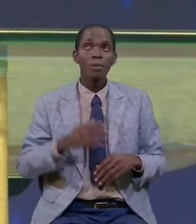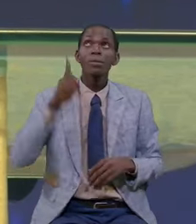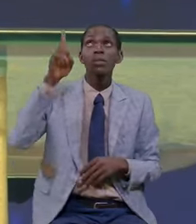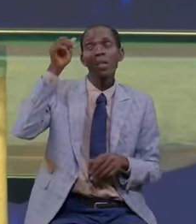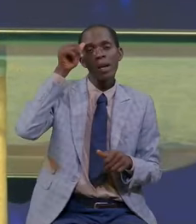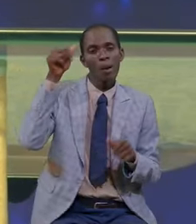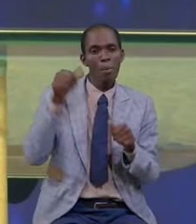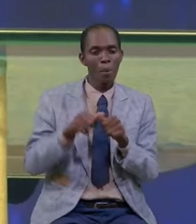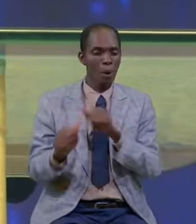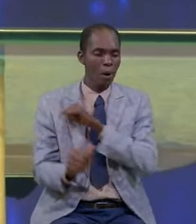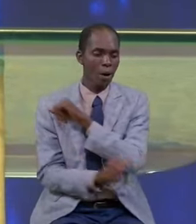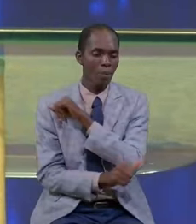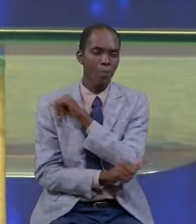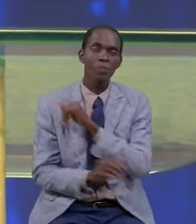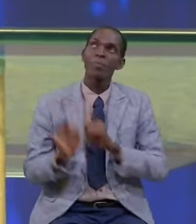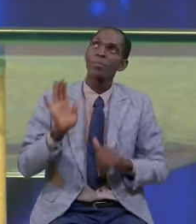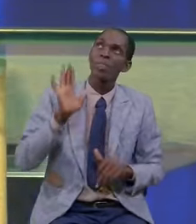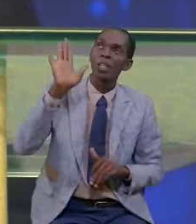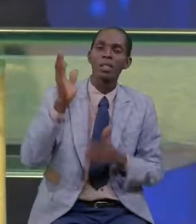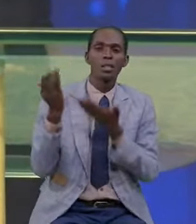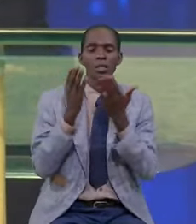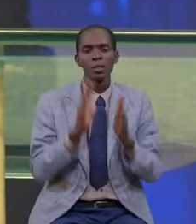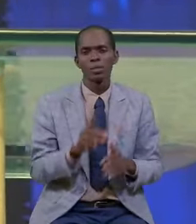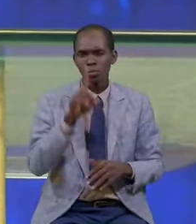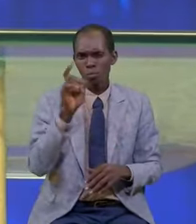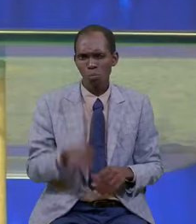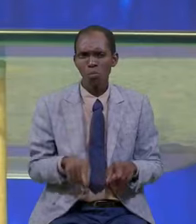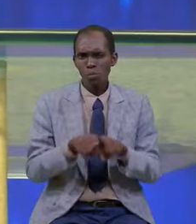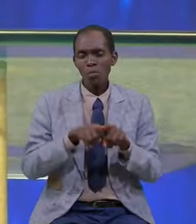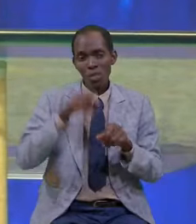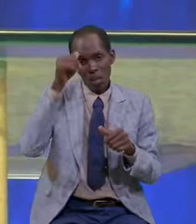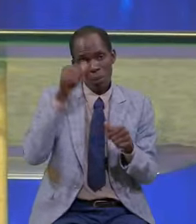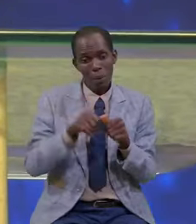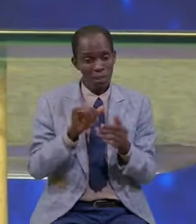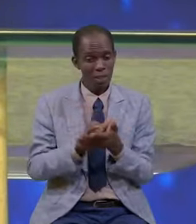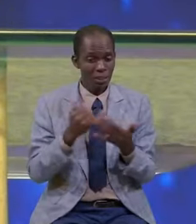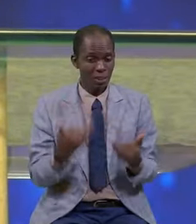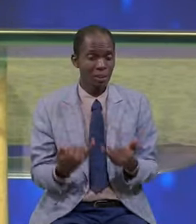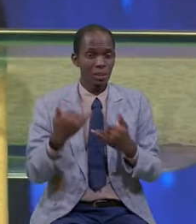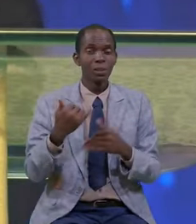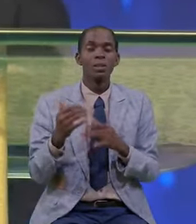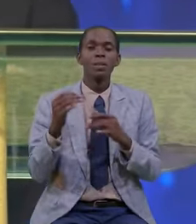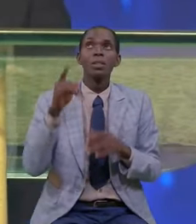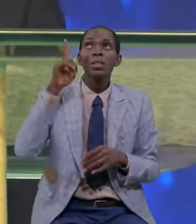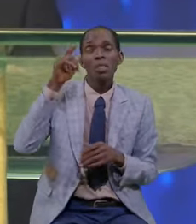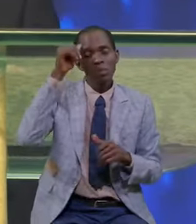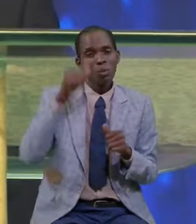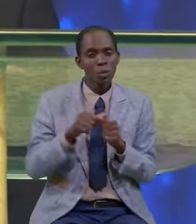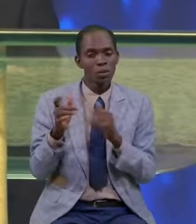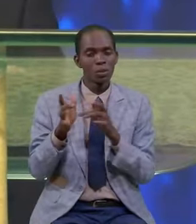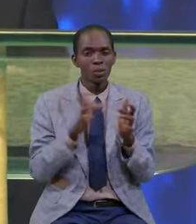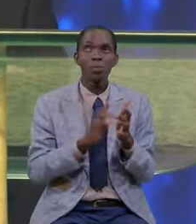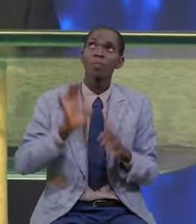souvient de sa parole sainte et d'Abraham, son serviteur, maintenant le Seigneur se rappelle. Il se rappelle Jésus,